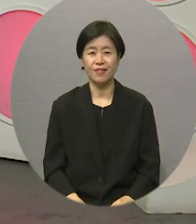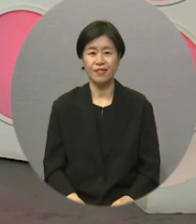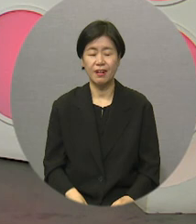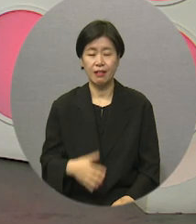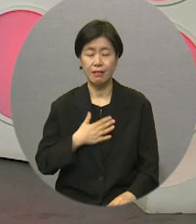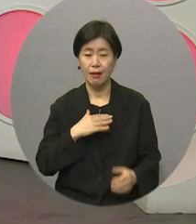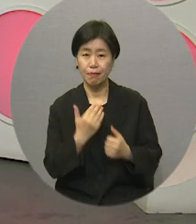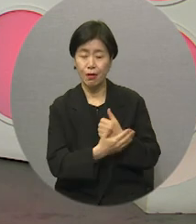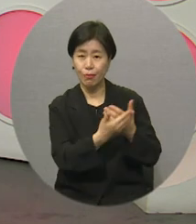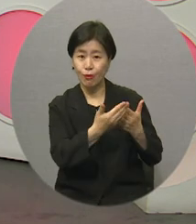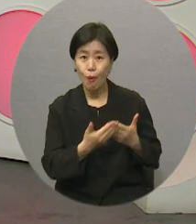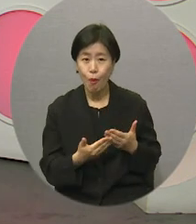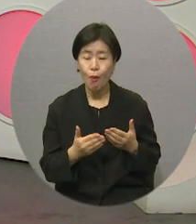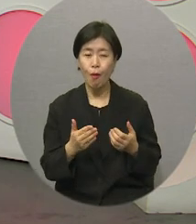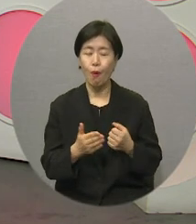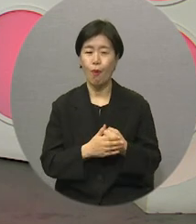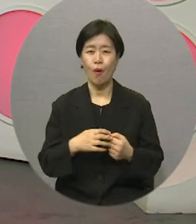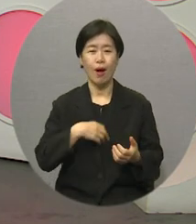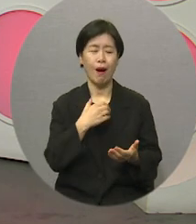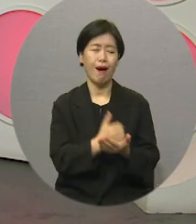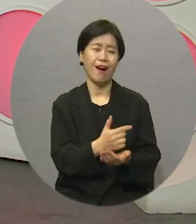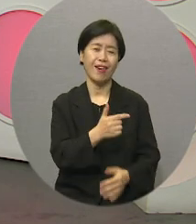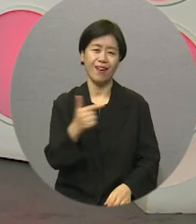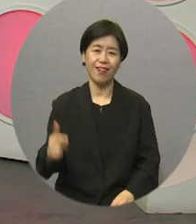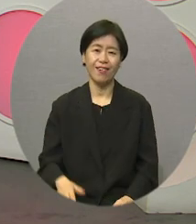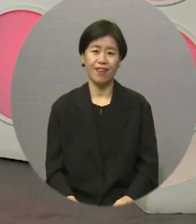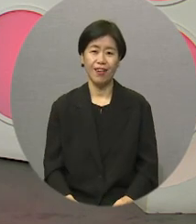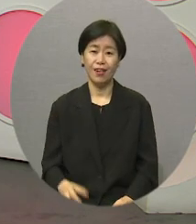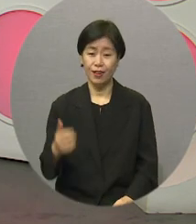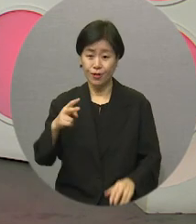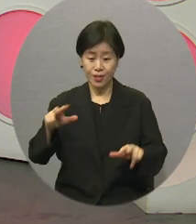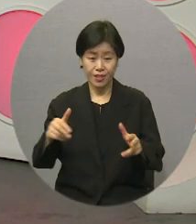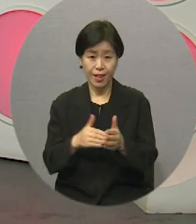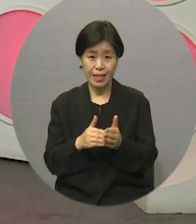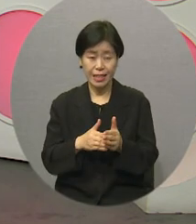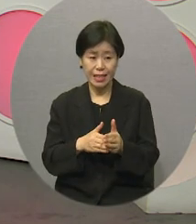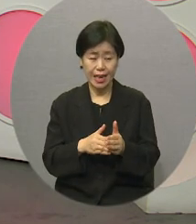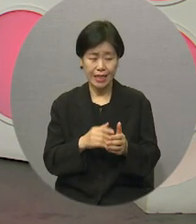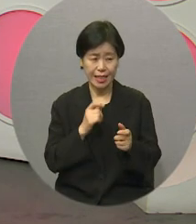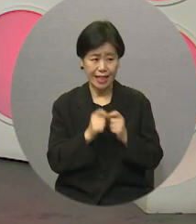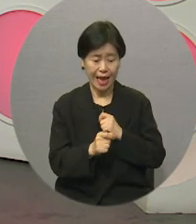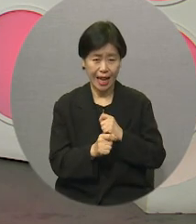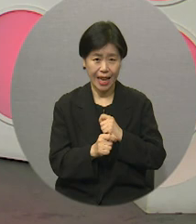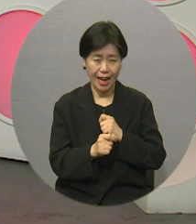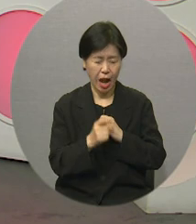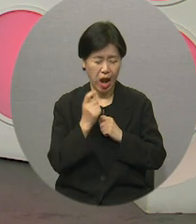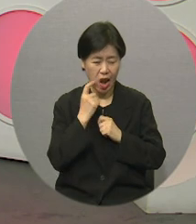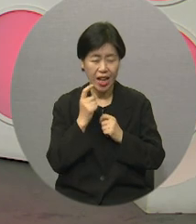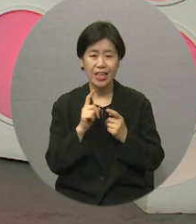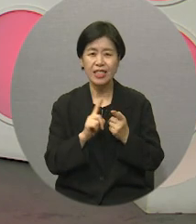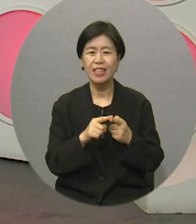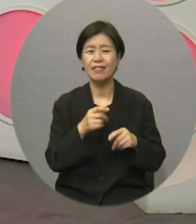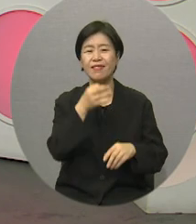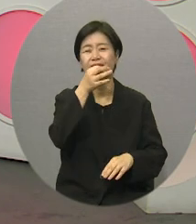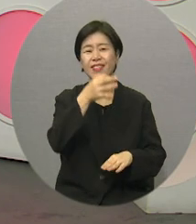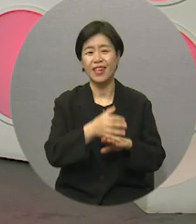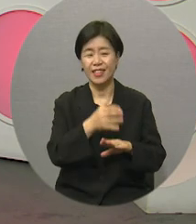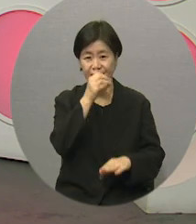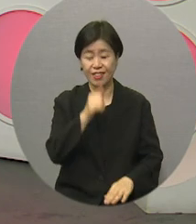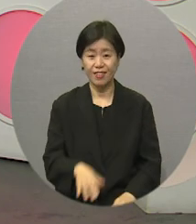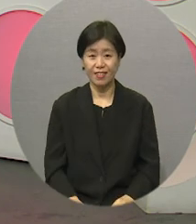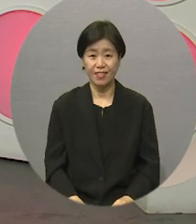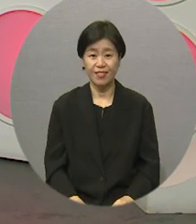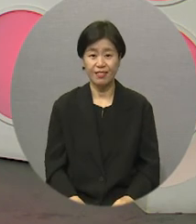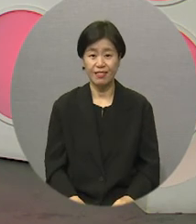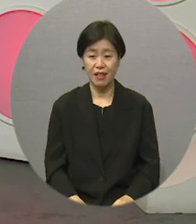주었다는 사실에 감동한 한편 그동안 남편을 속여서 미안했습니다. 이제 남편 몰래 음식을 가져오는 미션은